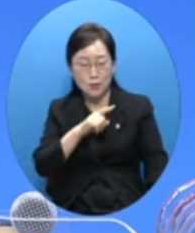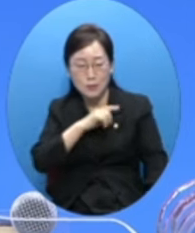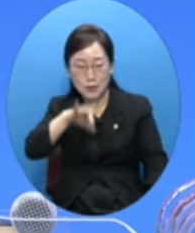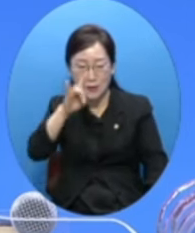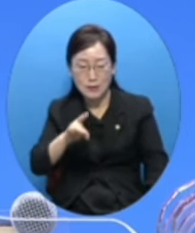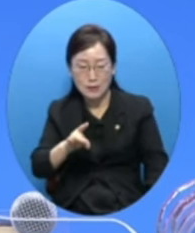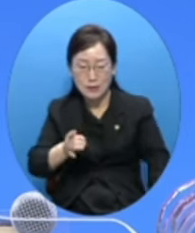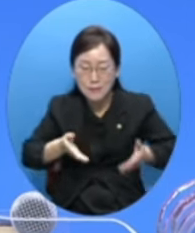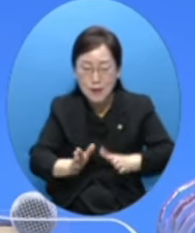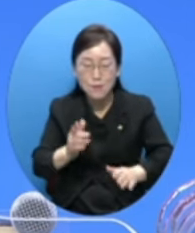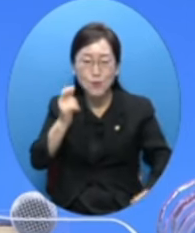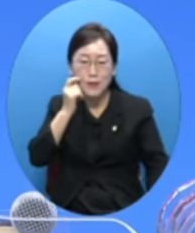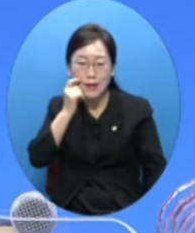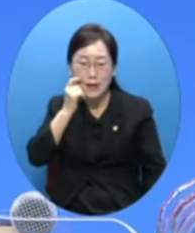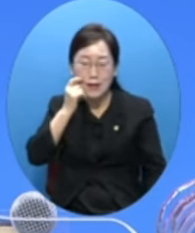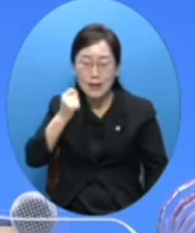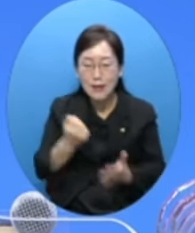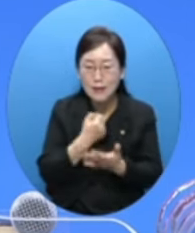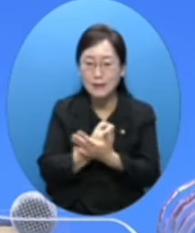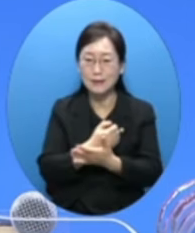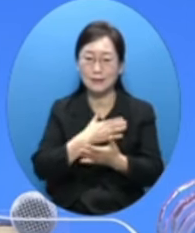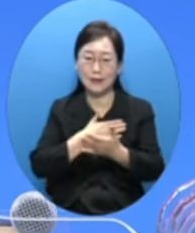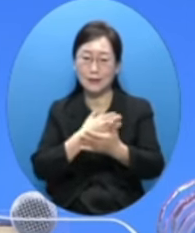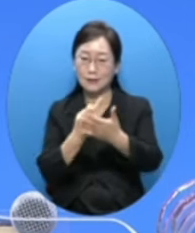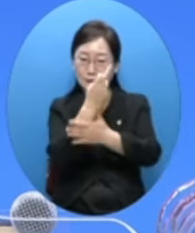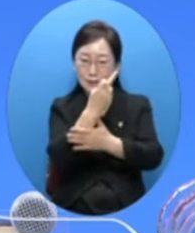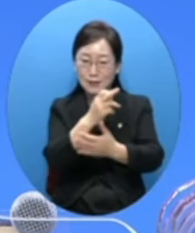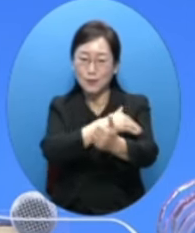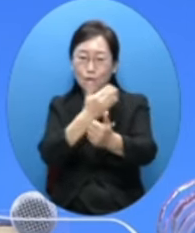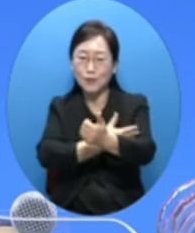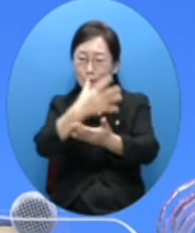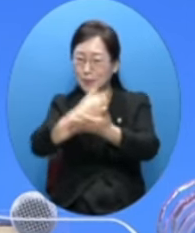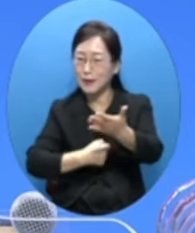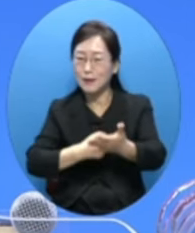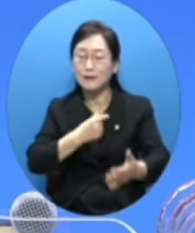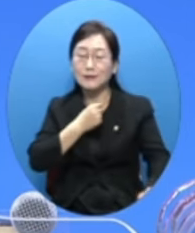속상해하면서 어떻게 하면 내가 장자권의 축복을 받을까